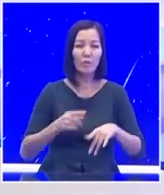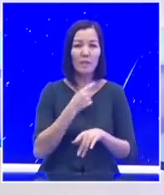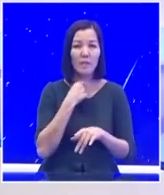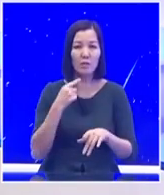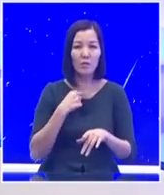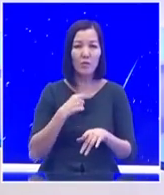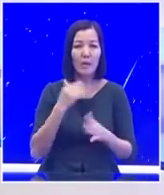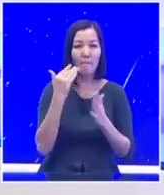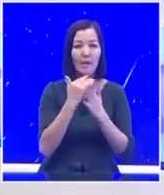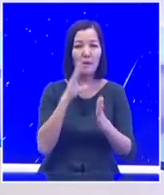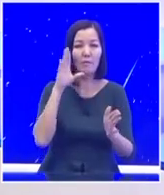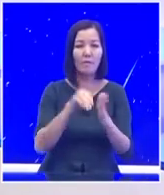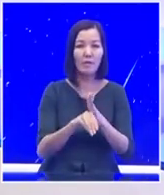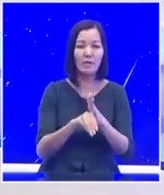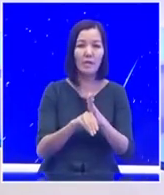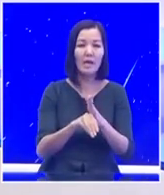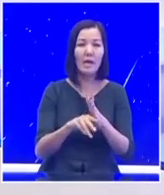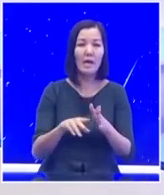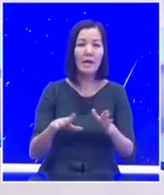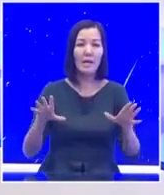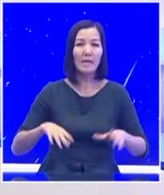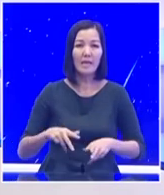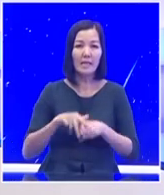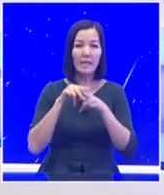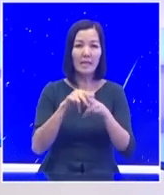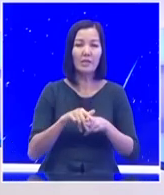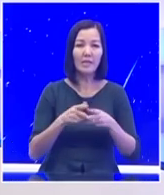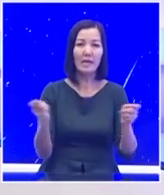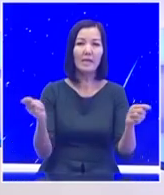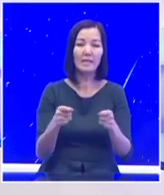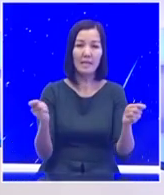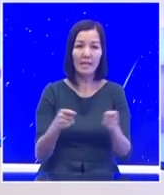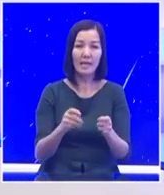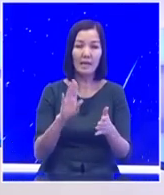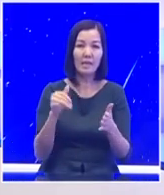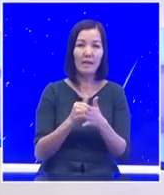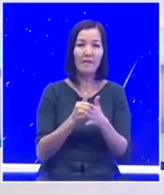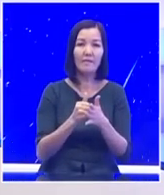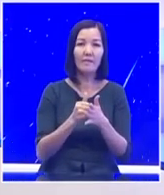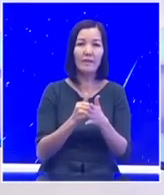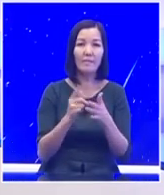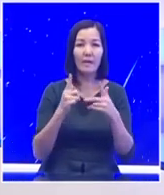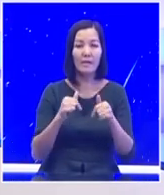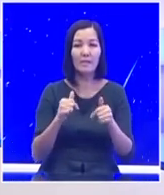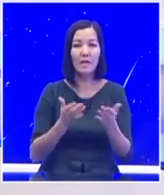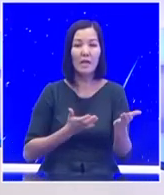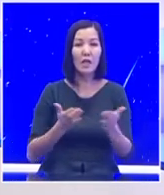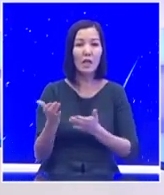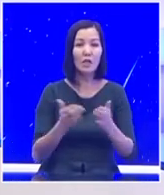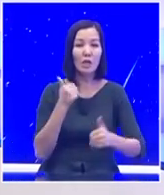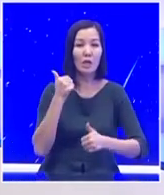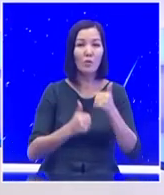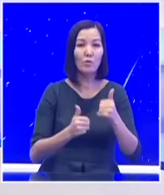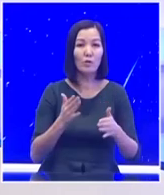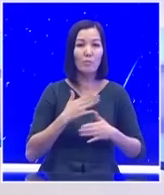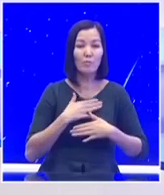В его программу вошли катание на лошадях и санях. Главным событием, отмечают организаторы, стала лыжная гонка. Мой коллега